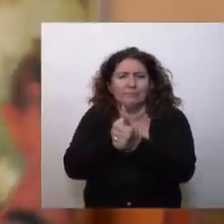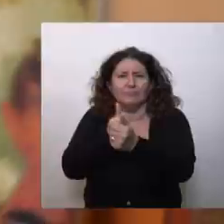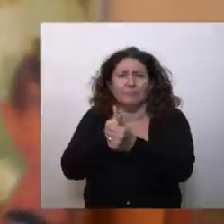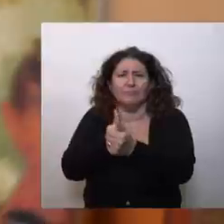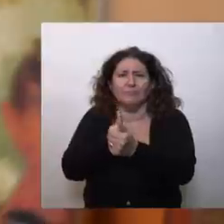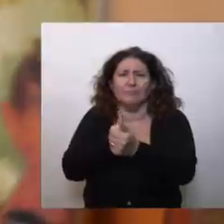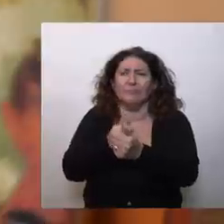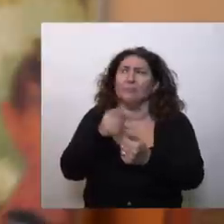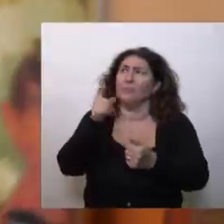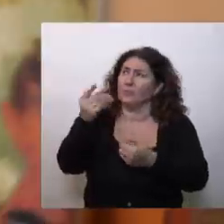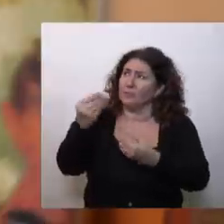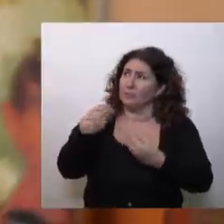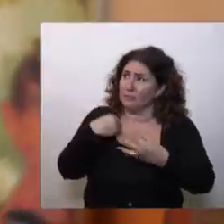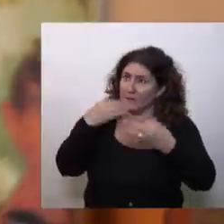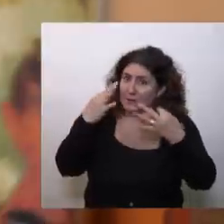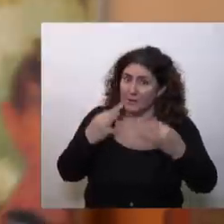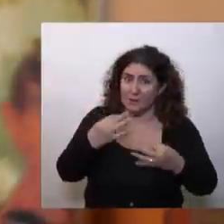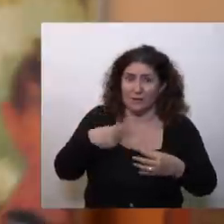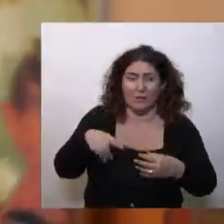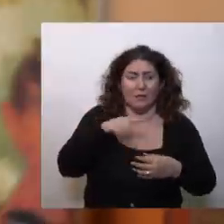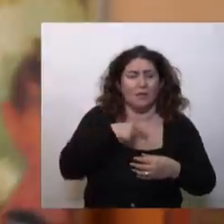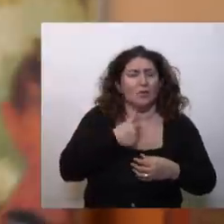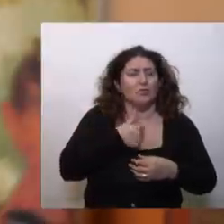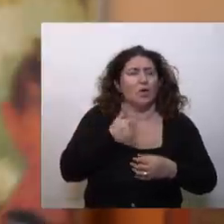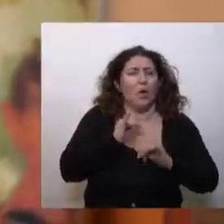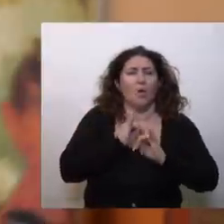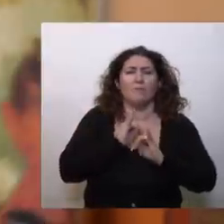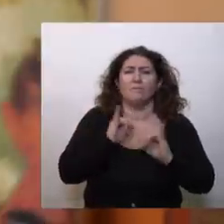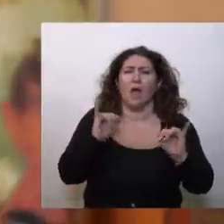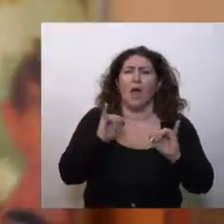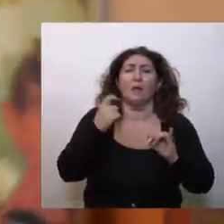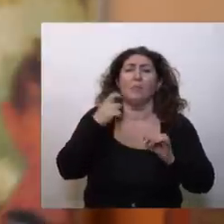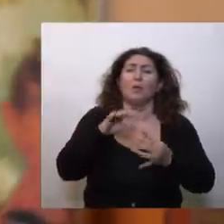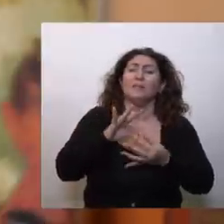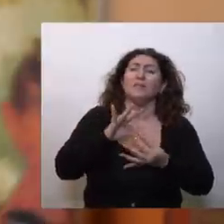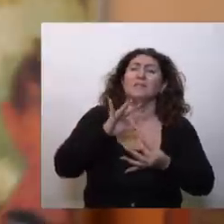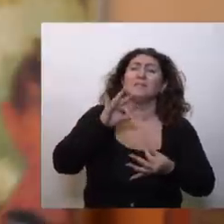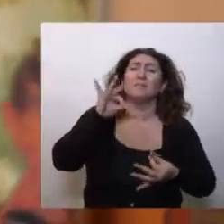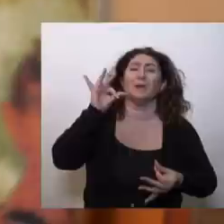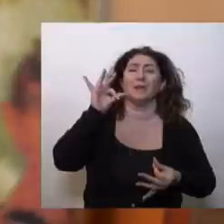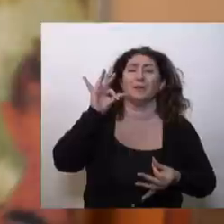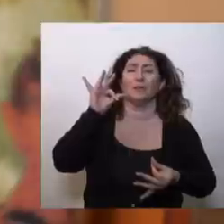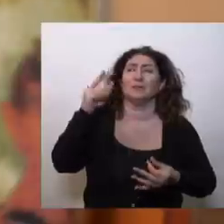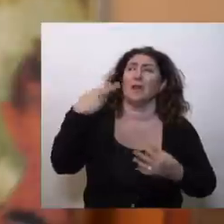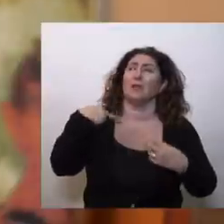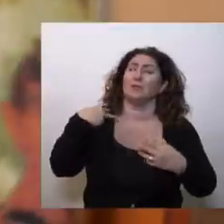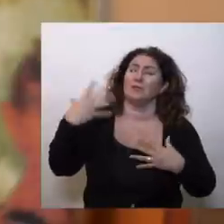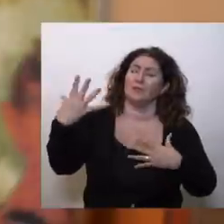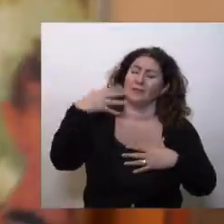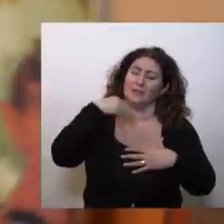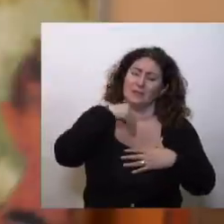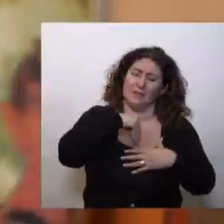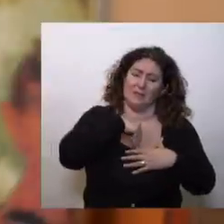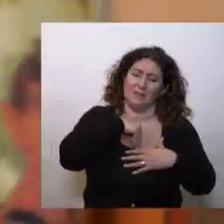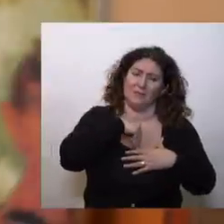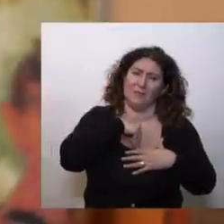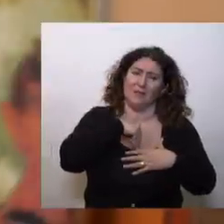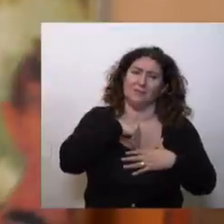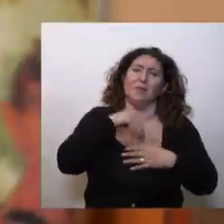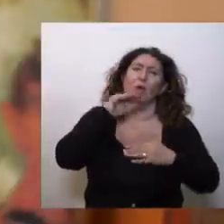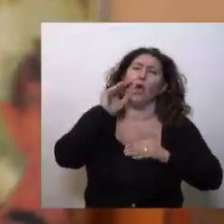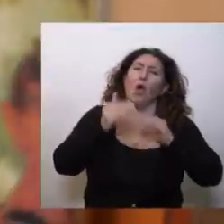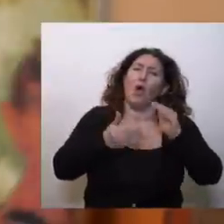mai soli, perché lo Spirito Santo vive in noi, ci conforta, ci